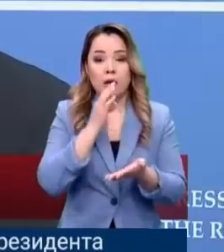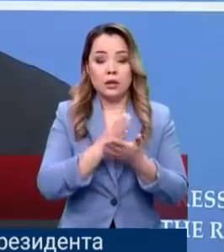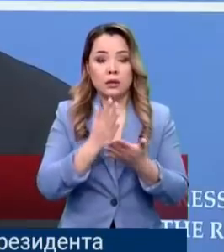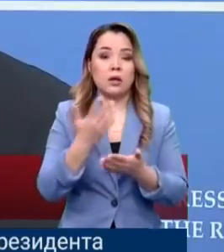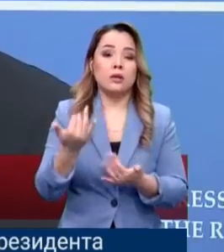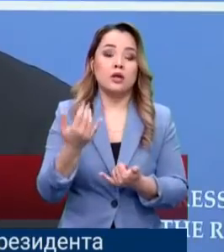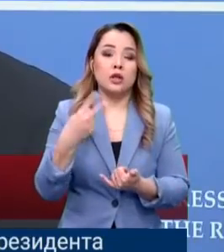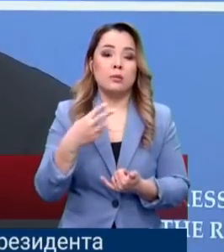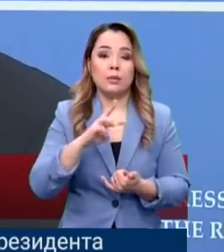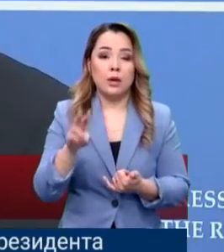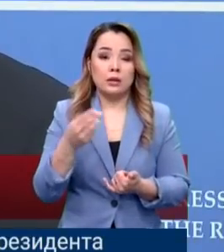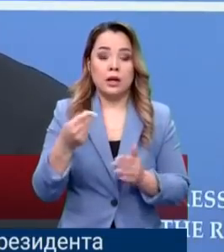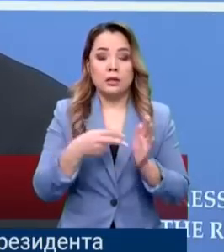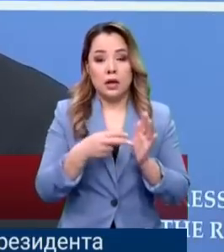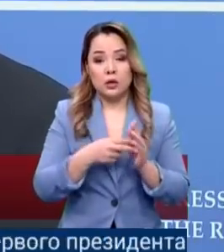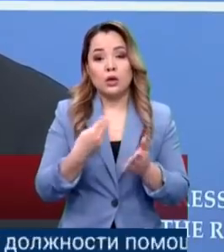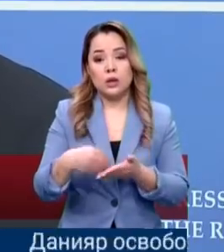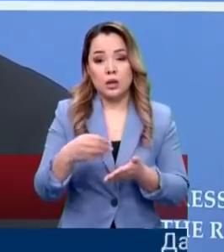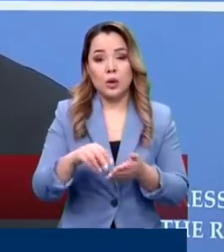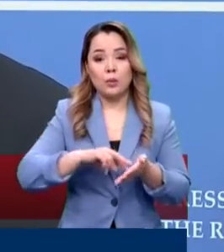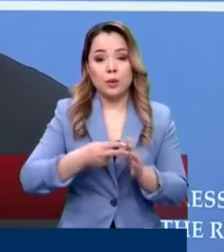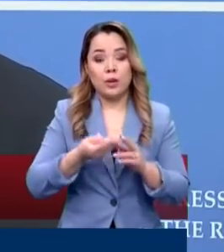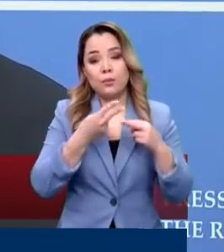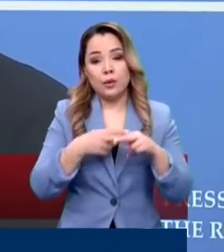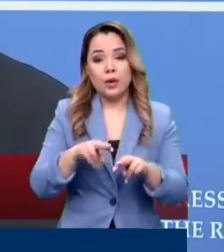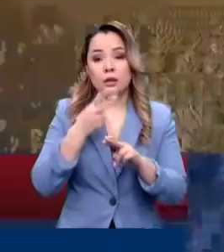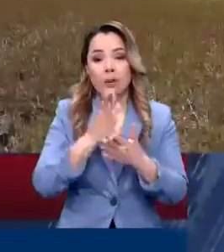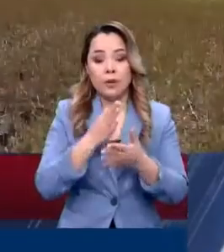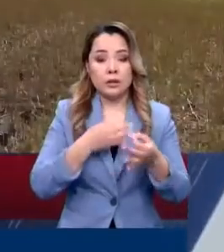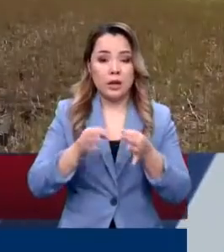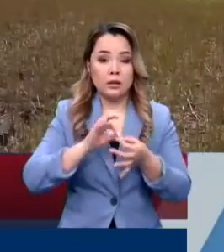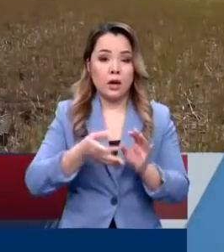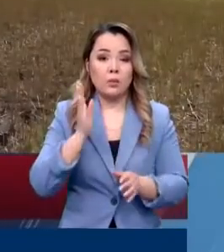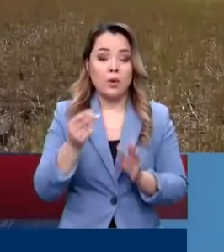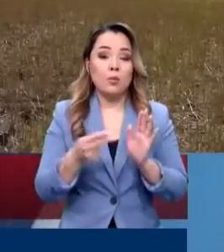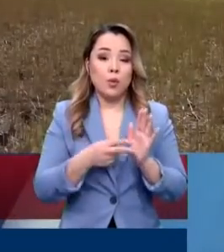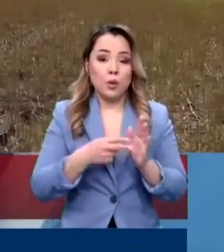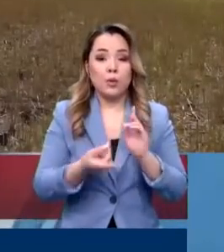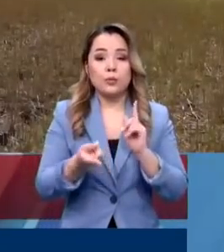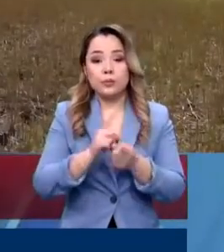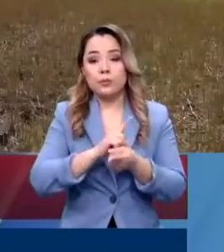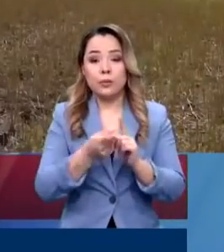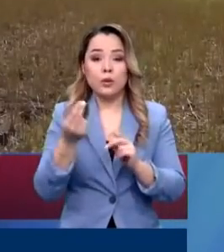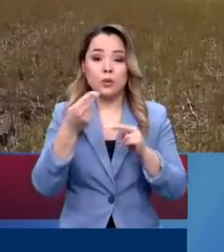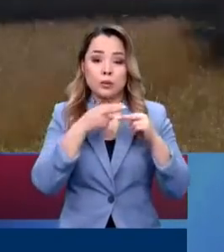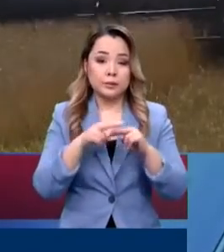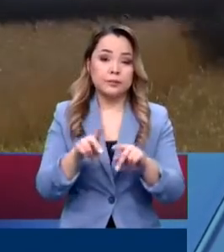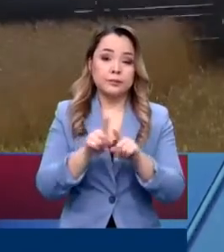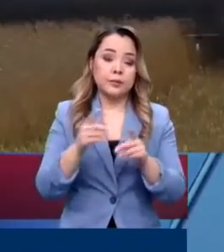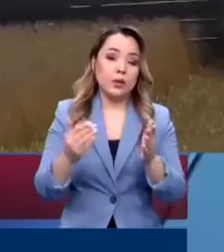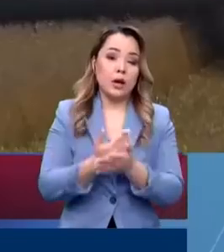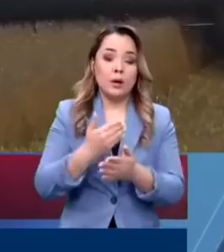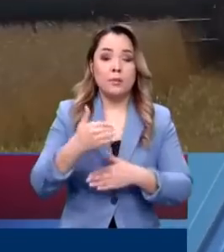20 миллиард теңгені форвардтық сатып алуға бөлу мәселесі пысықталуда. Бағаның құбылуынан субсидия бөлудің